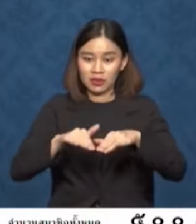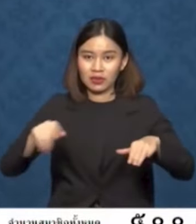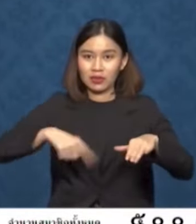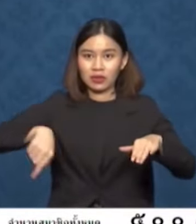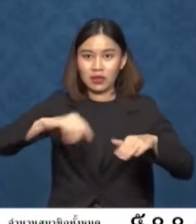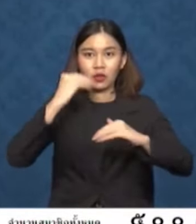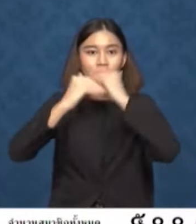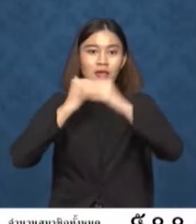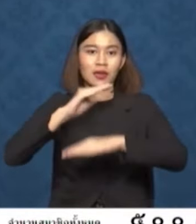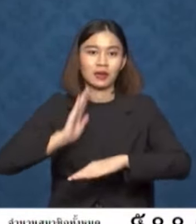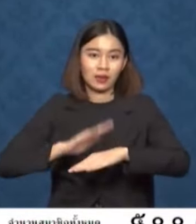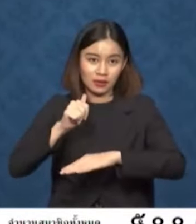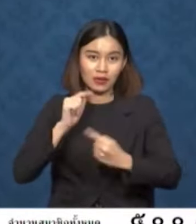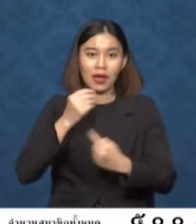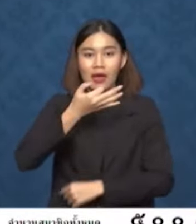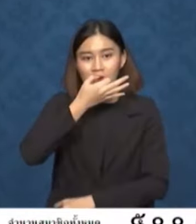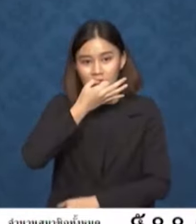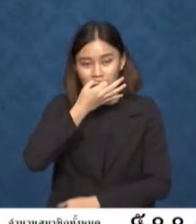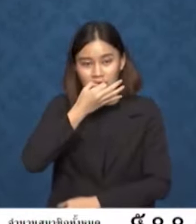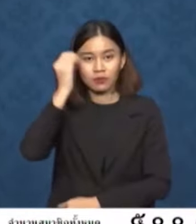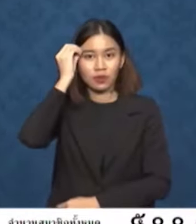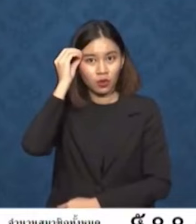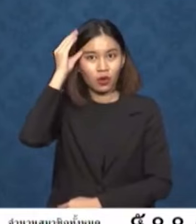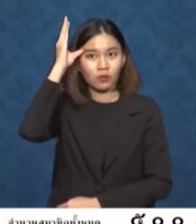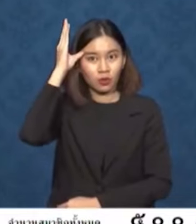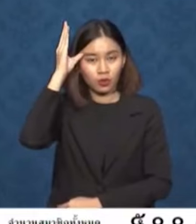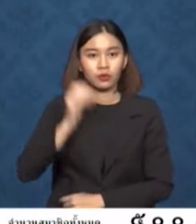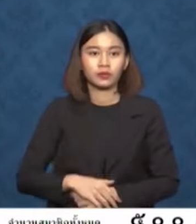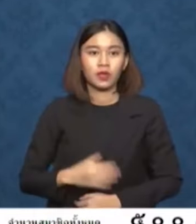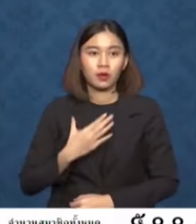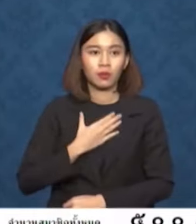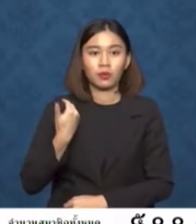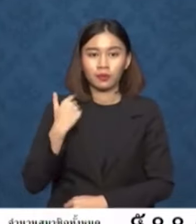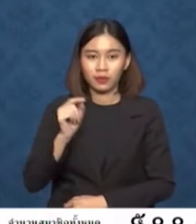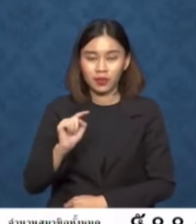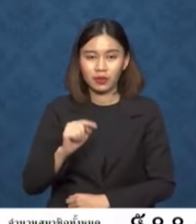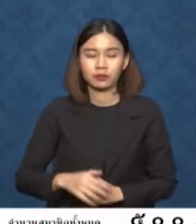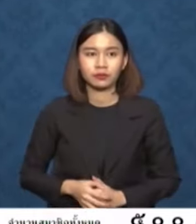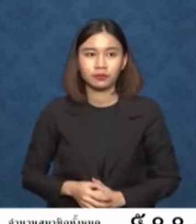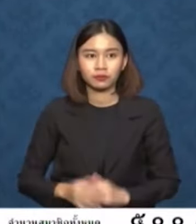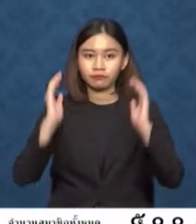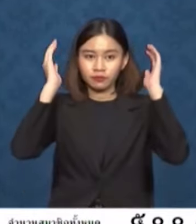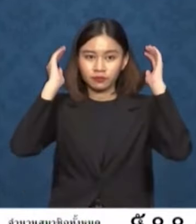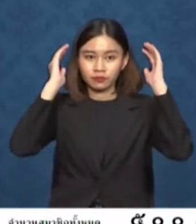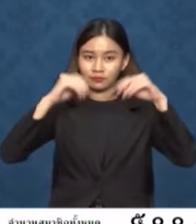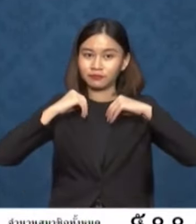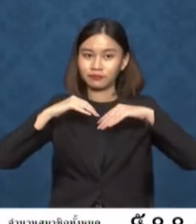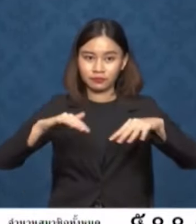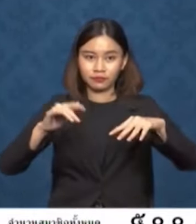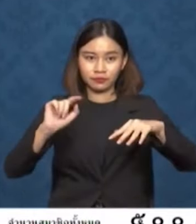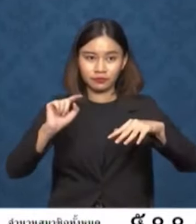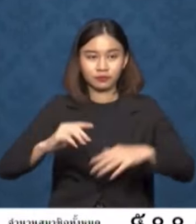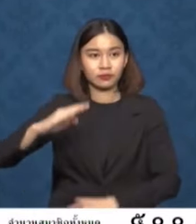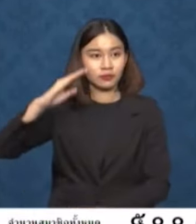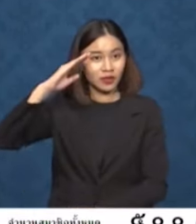เกิดการพัฒนาทักษะอาชีพความรู้ผมถึงมีโปรโมชั่นเป็นไงเป็น